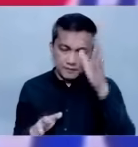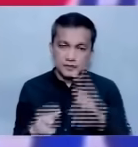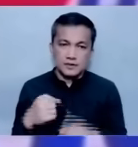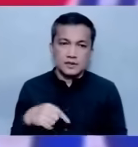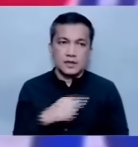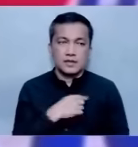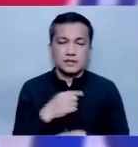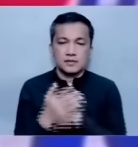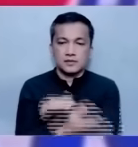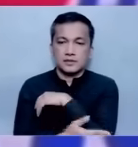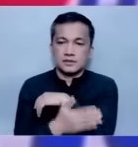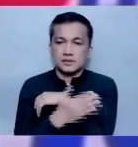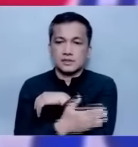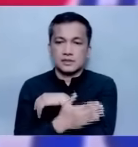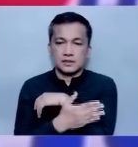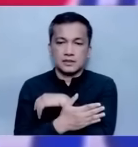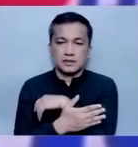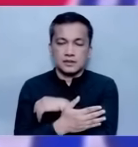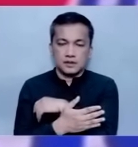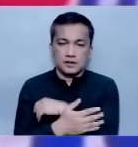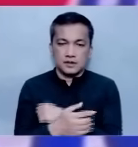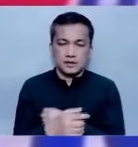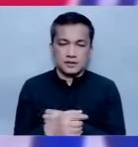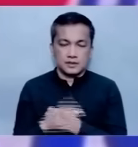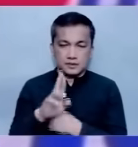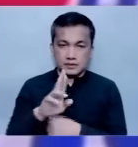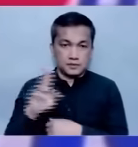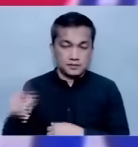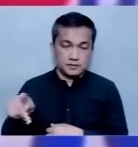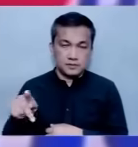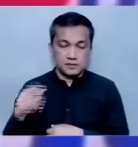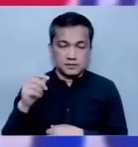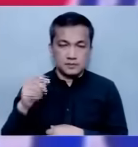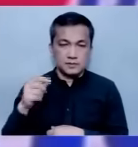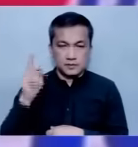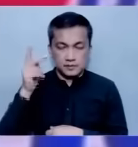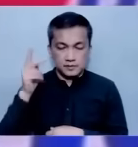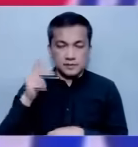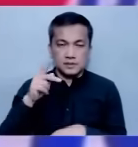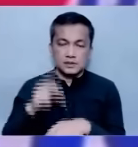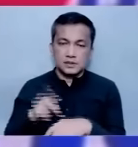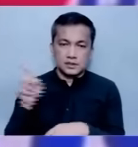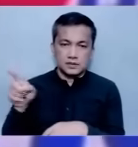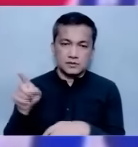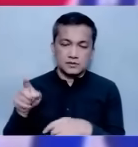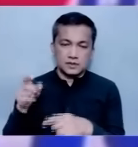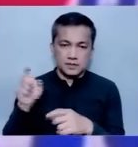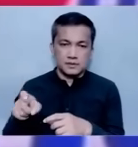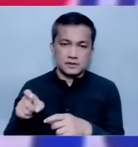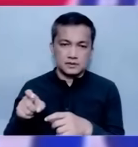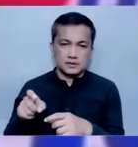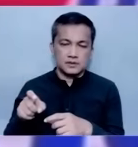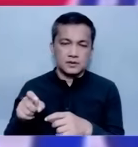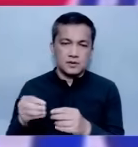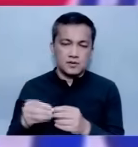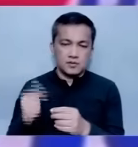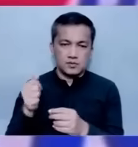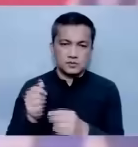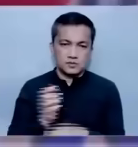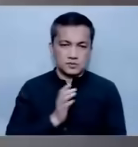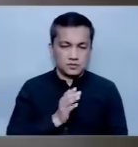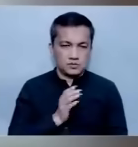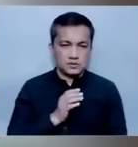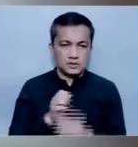bayan, bilang ama ng Republika ng Pilipinas, ikaw dapat ang nagsisilbing pinakamabuting